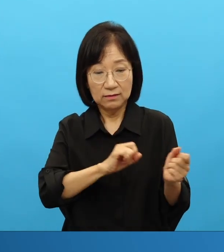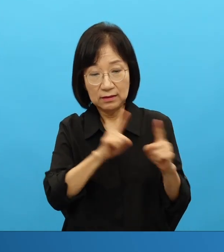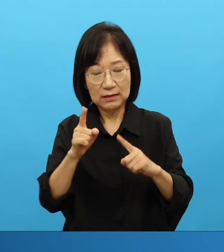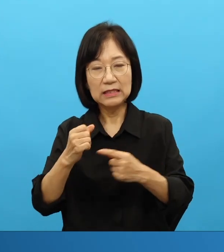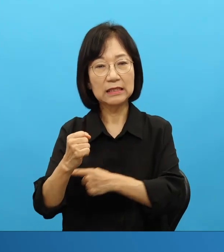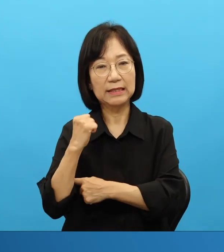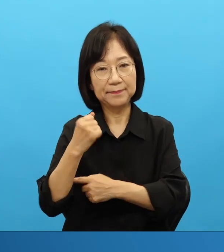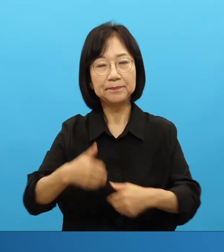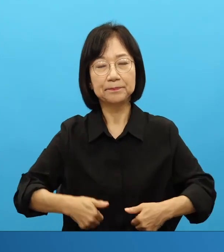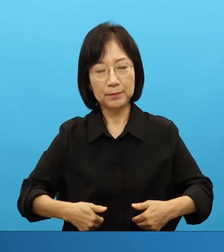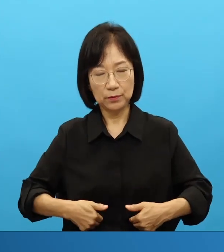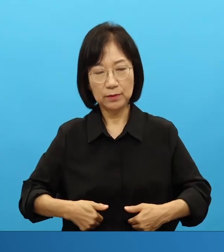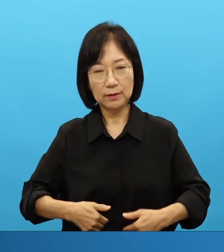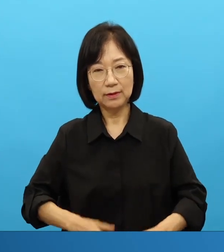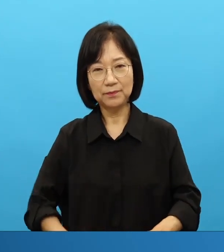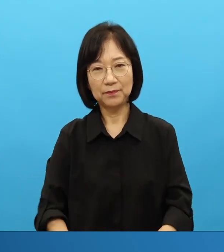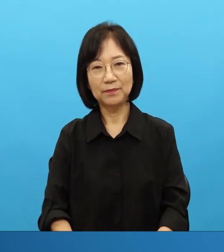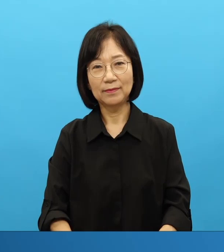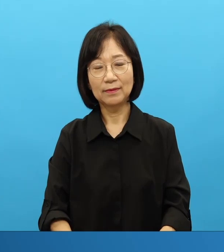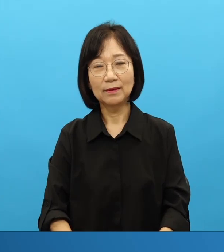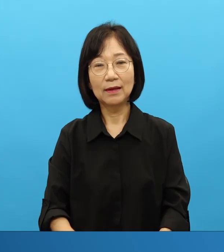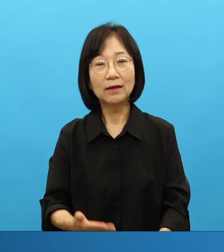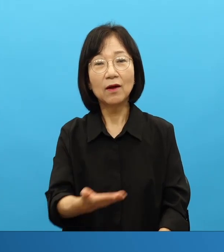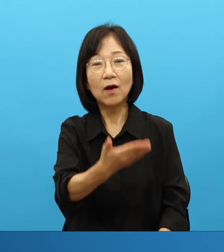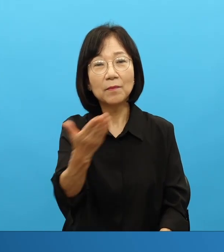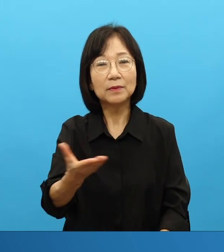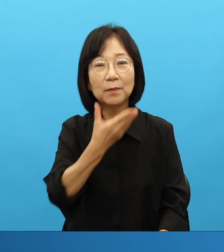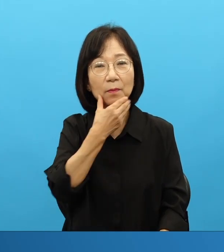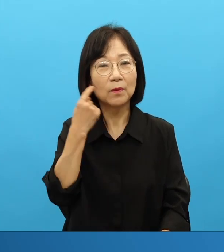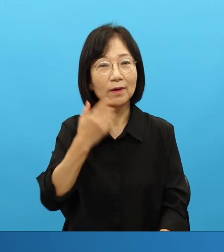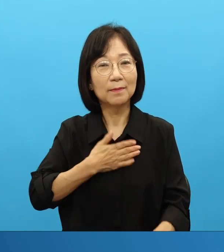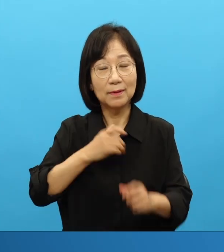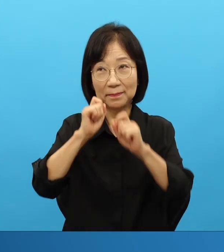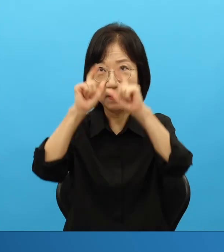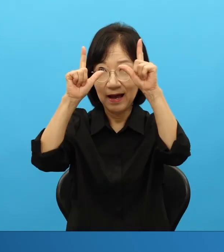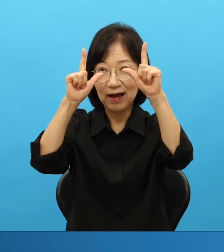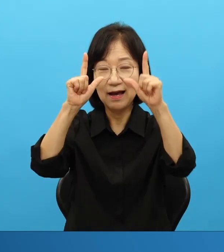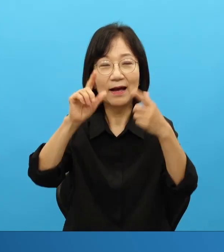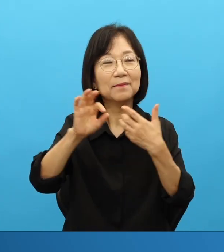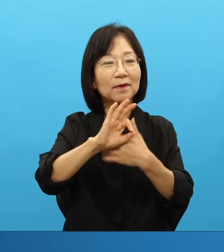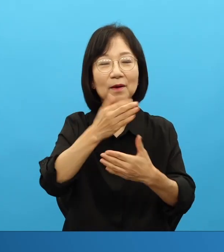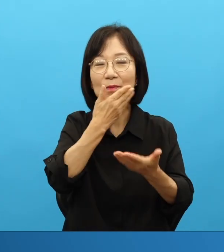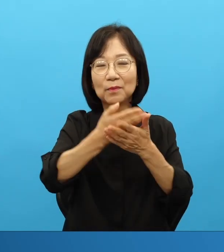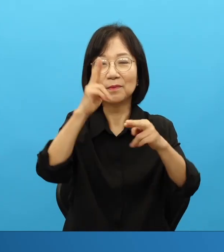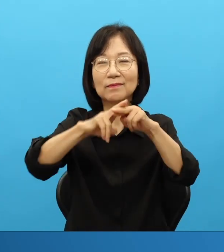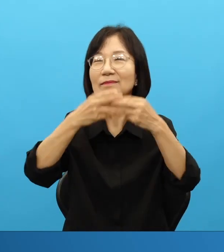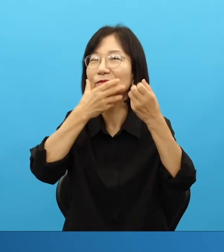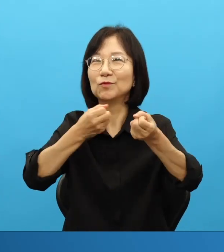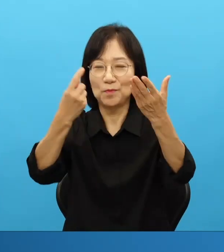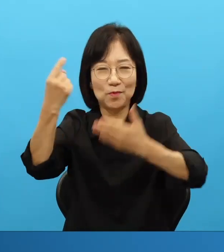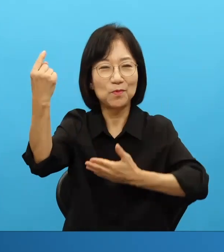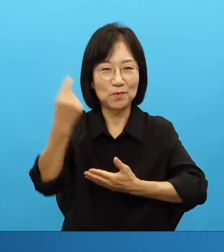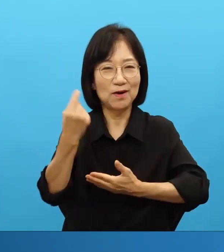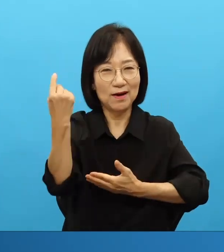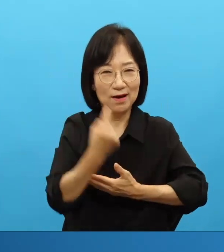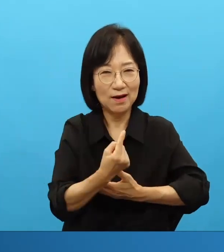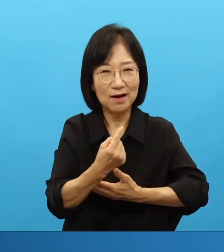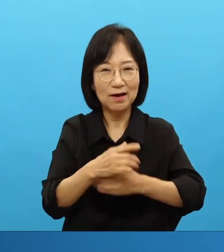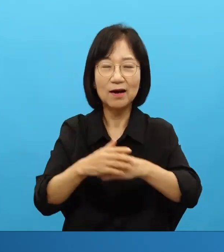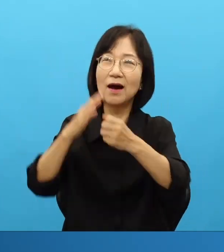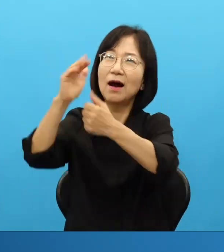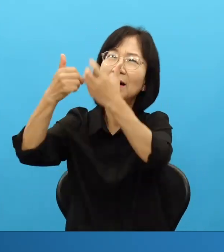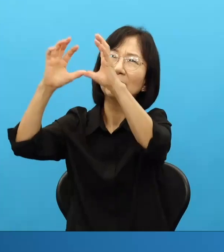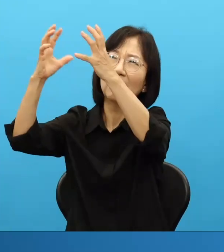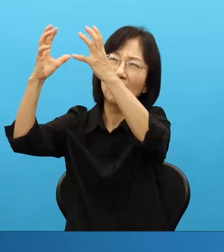그게 1강입니다. 여러분이 복음 안다면은 보좌의 축복이 임해요. 하나님의 나라 임하게